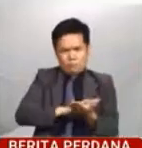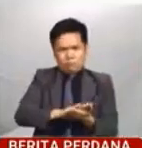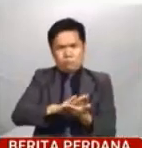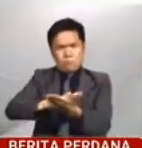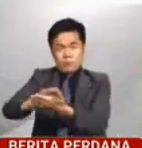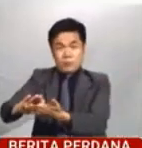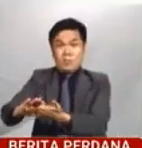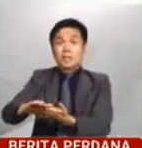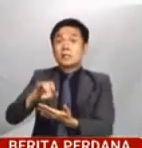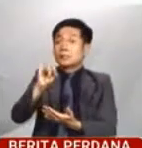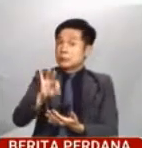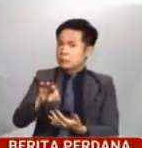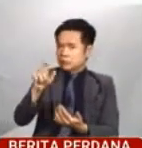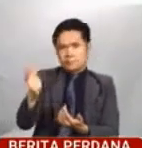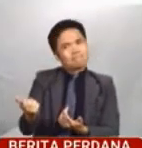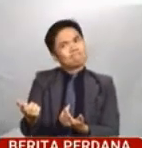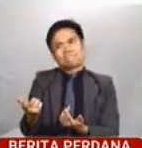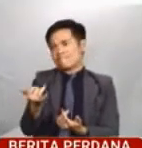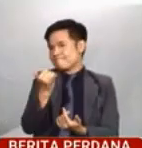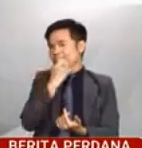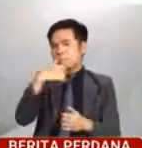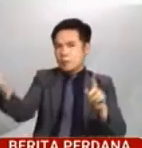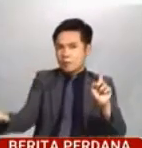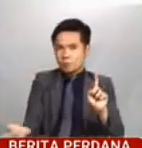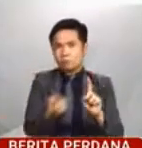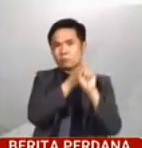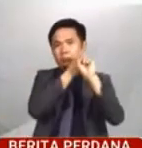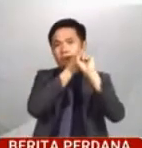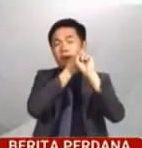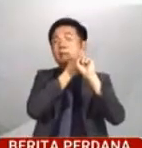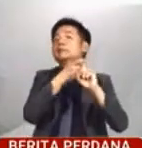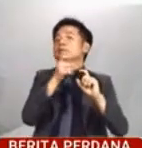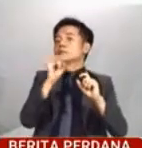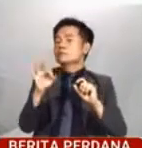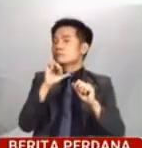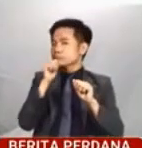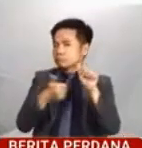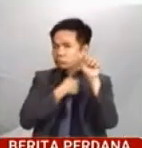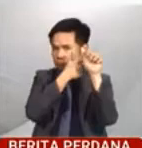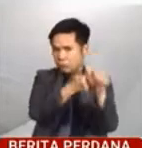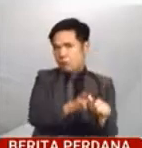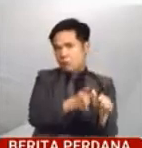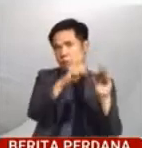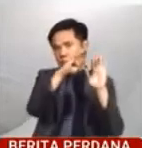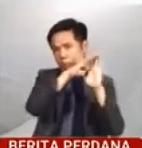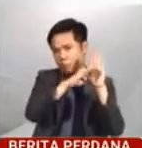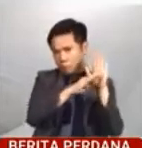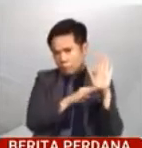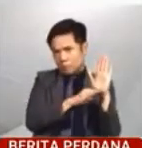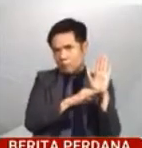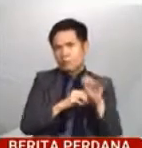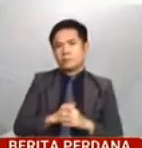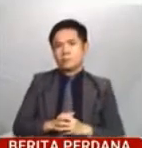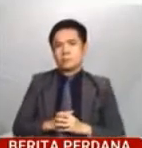dibatalkan dan ditarik balik jika syarat-syarat yang ditetapkan tidak dipatuhi industry